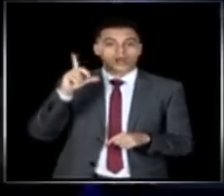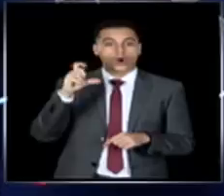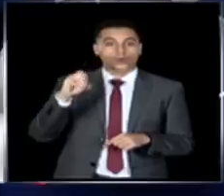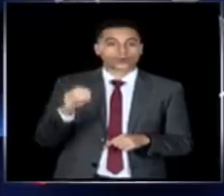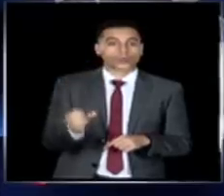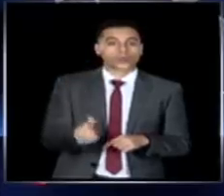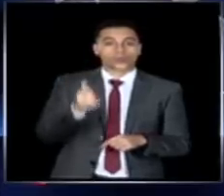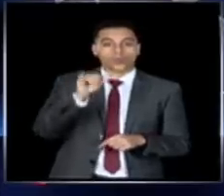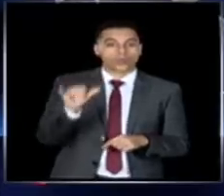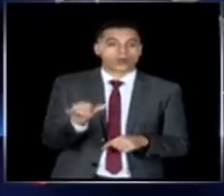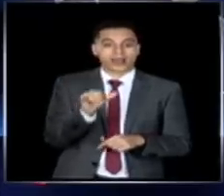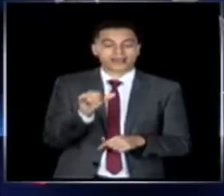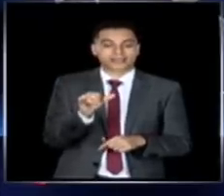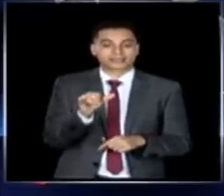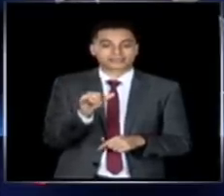سنة